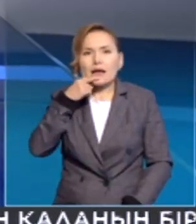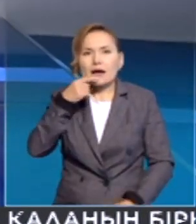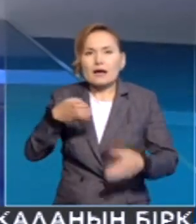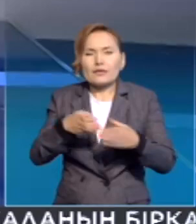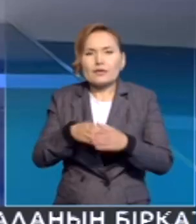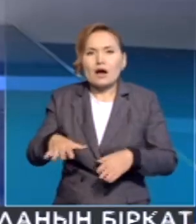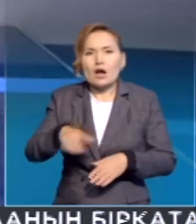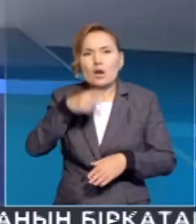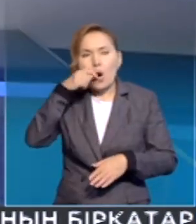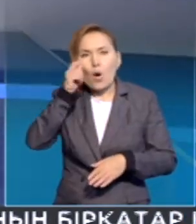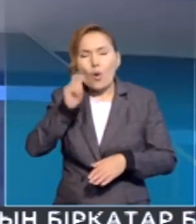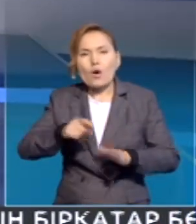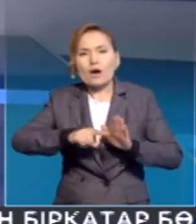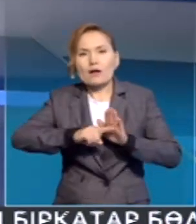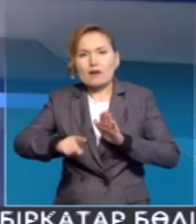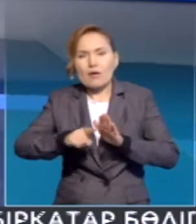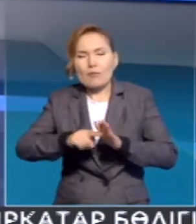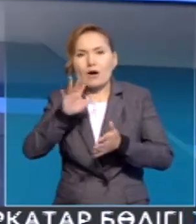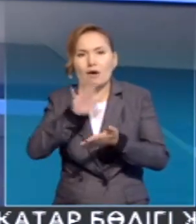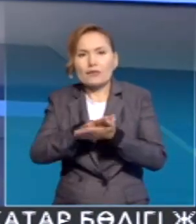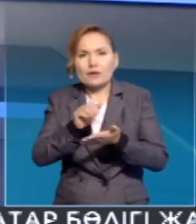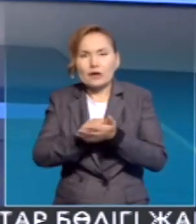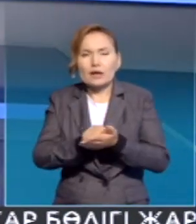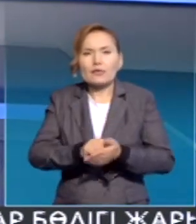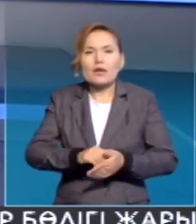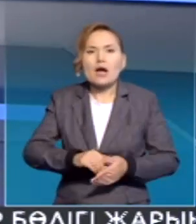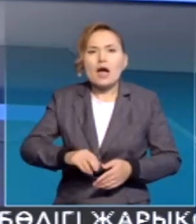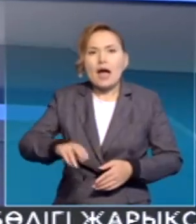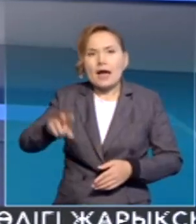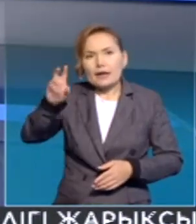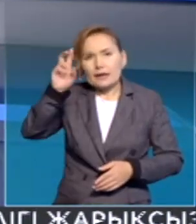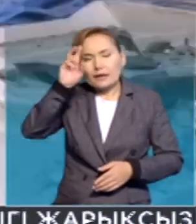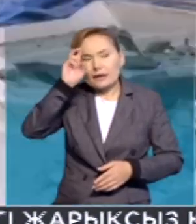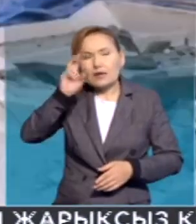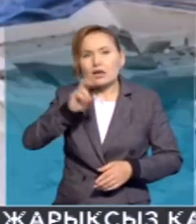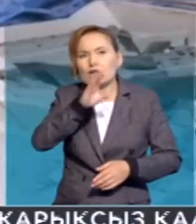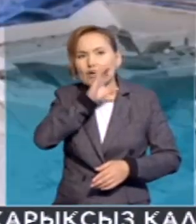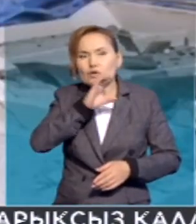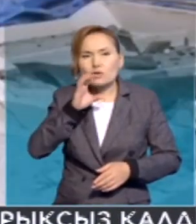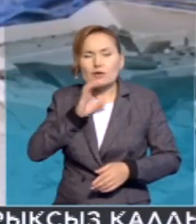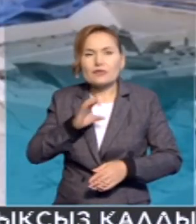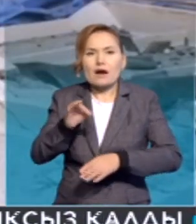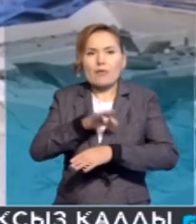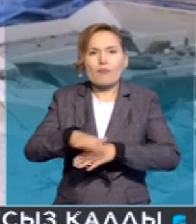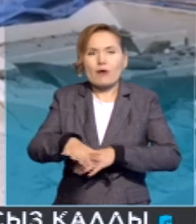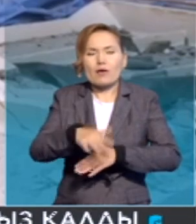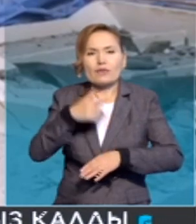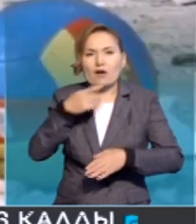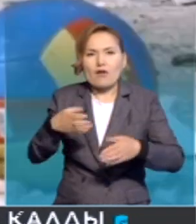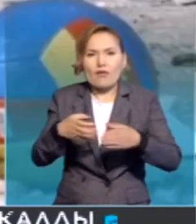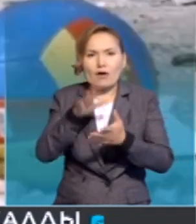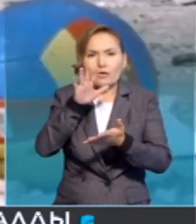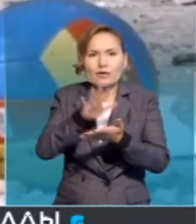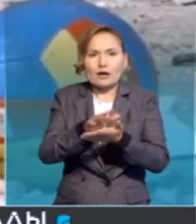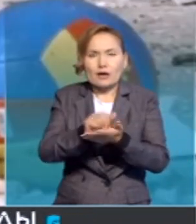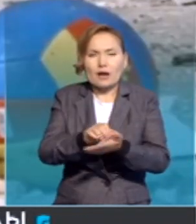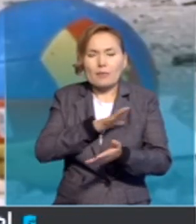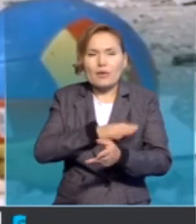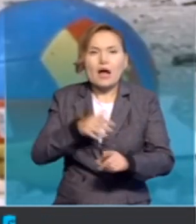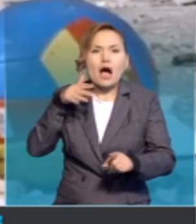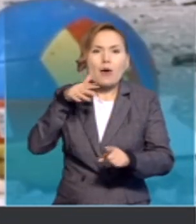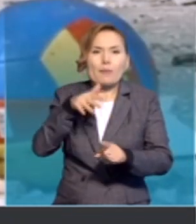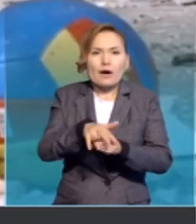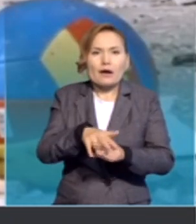Украина аумағына зымырандармен соққы жасады. Одан елдің оңтүстігінде, солтүстігінде және батысында әскери нысандар қирады деген мәлімет бар. Шабуыл